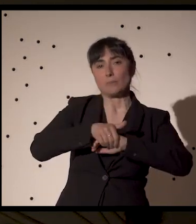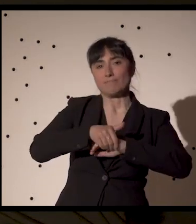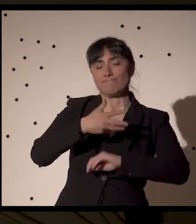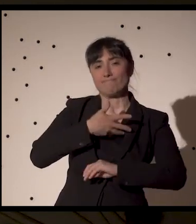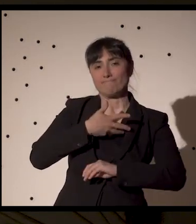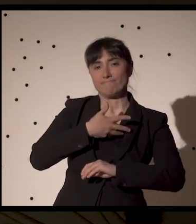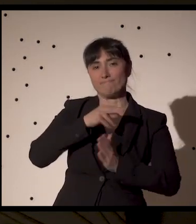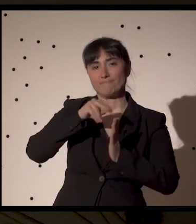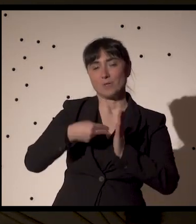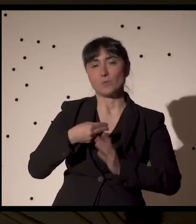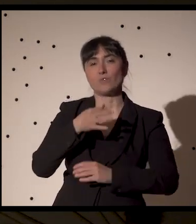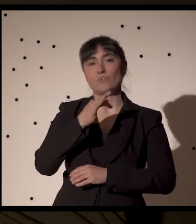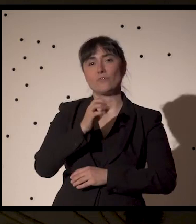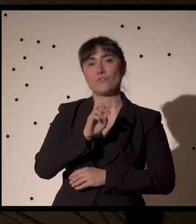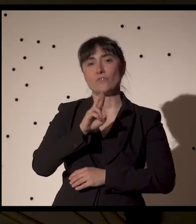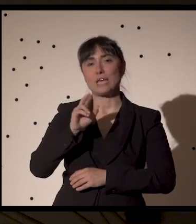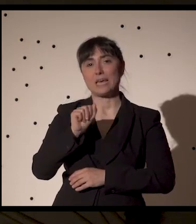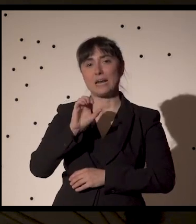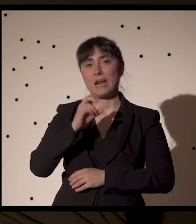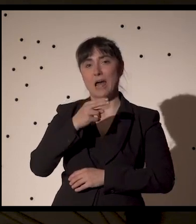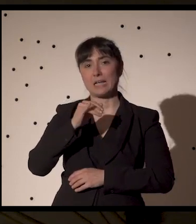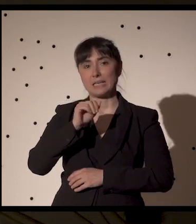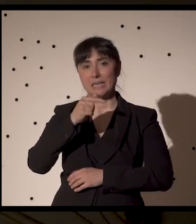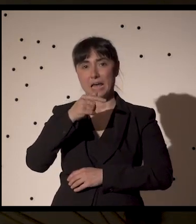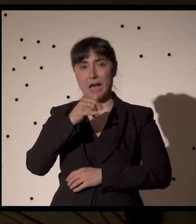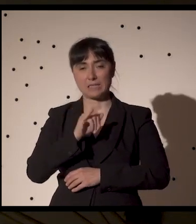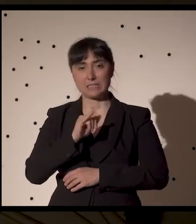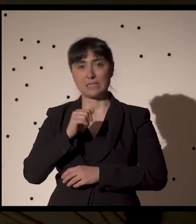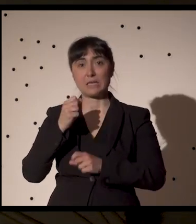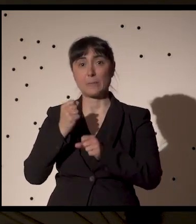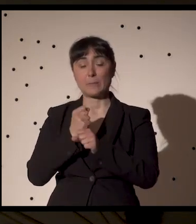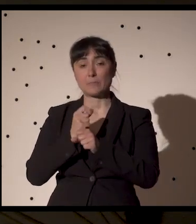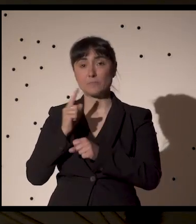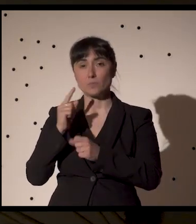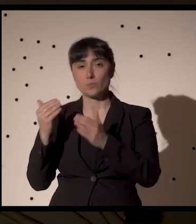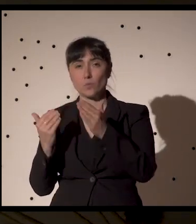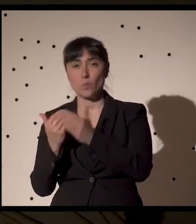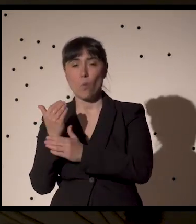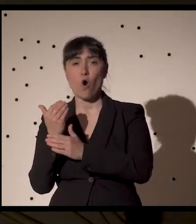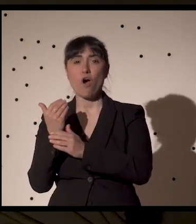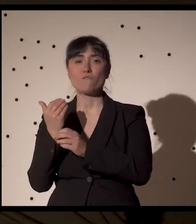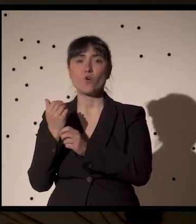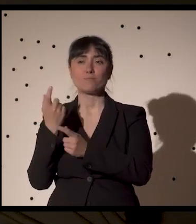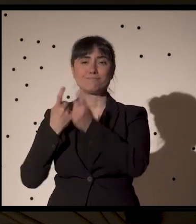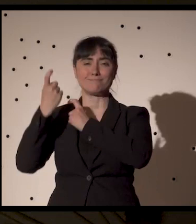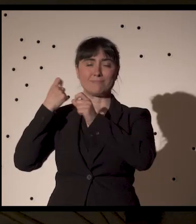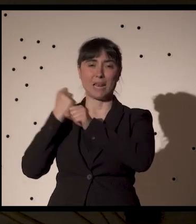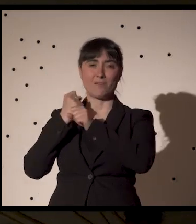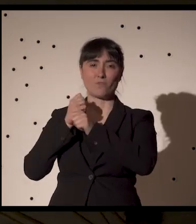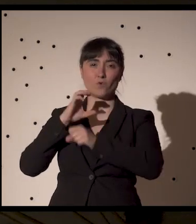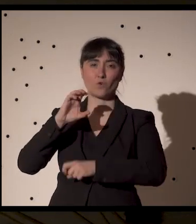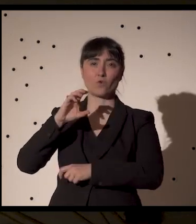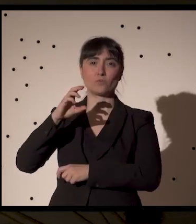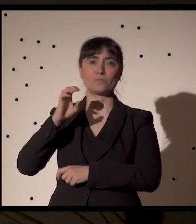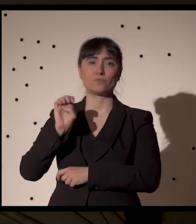ha scelto per la propria riscrittura del Gabbiano cecoviano che arriva come